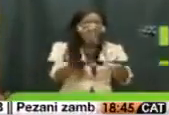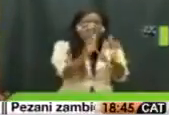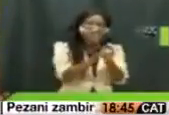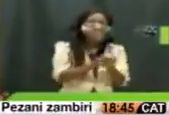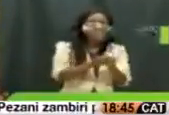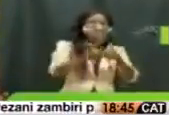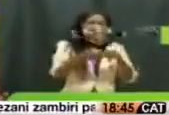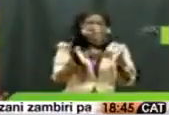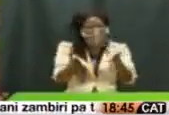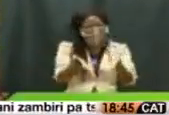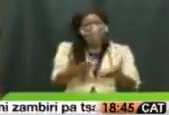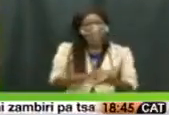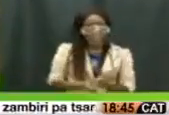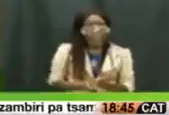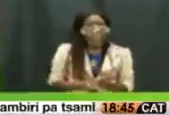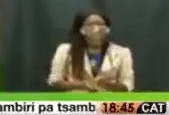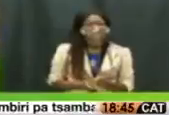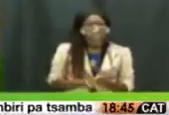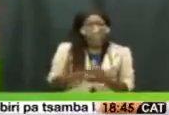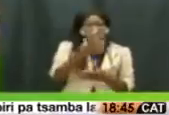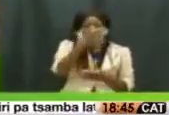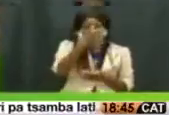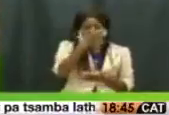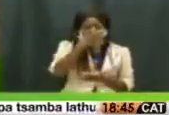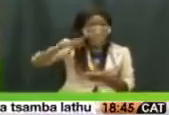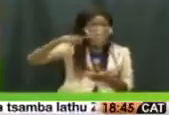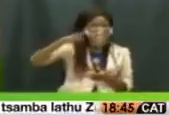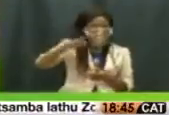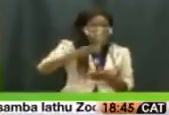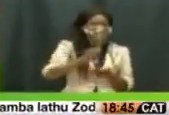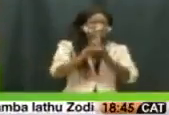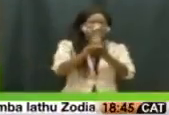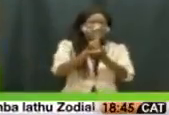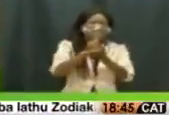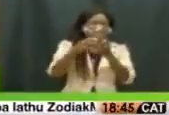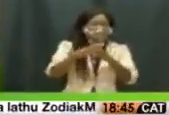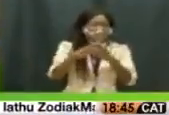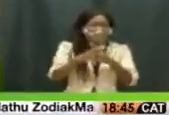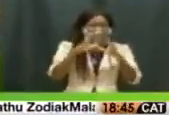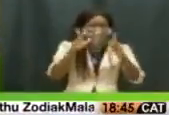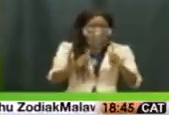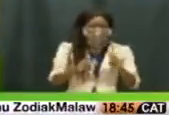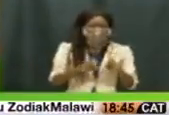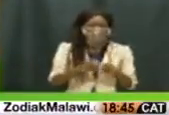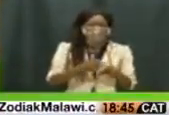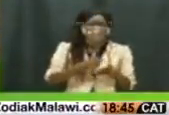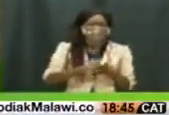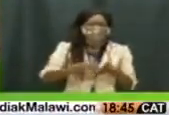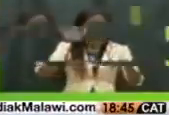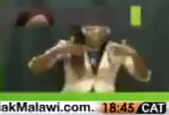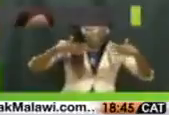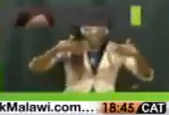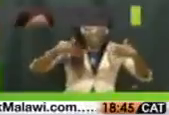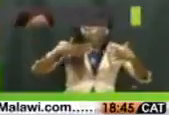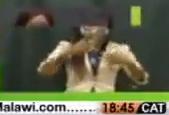limozi oxygen imathandizira ndithu kuti kuthandize munthu pamene wachepekedwera